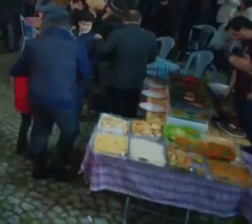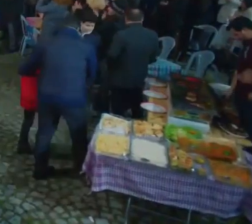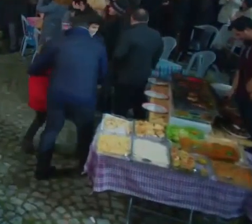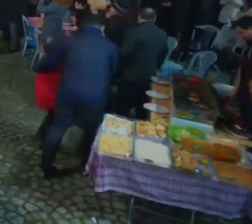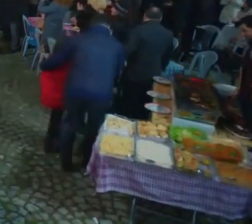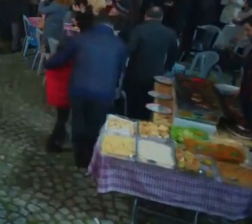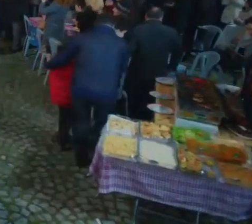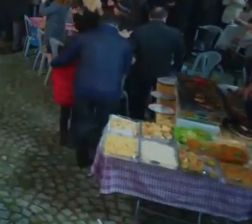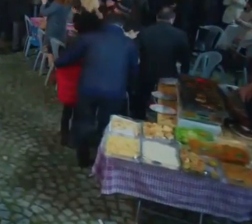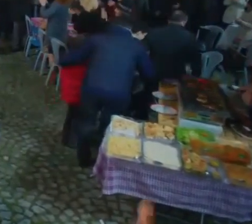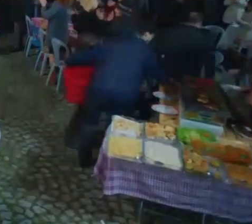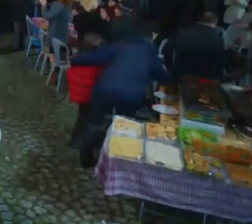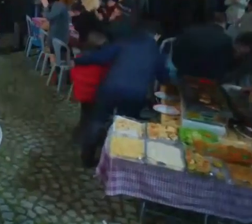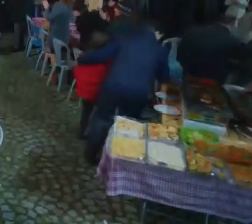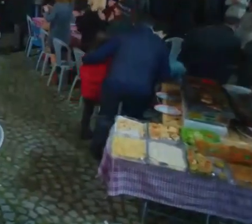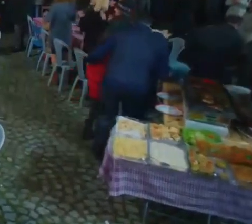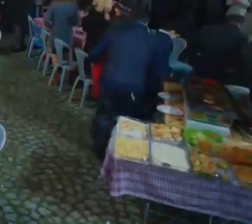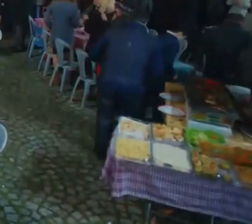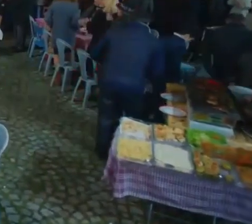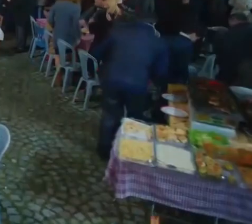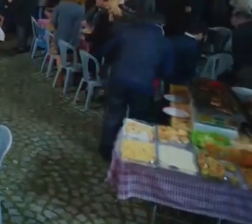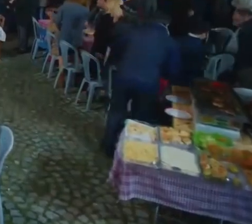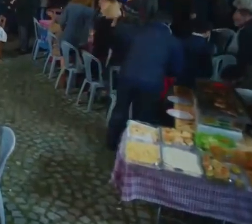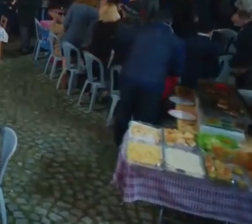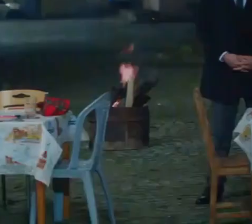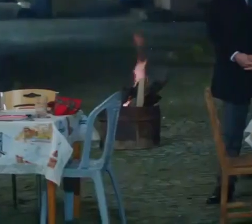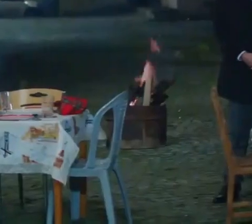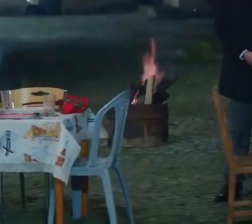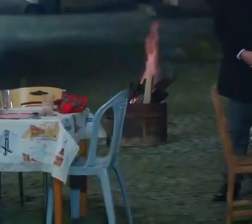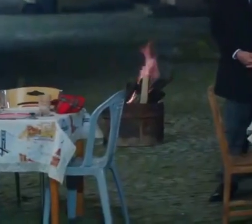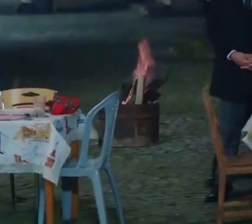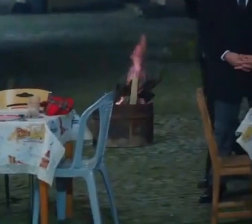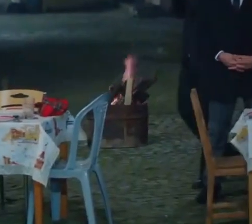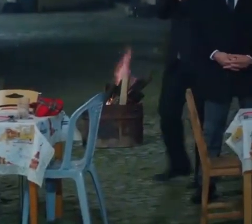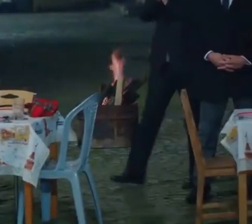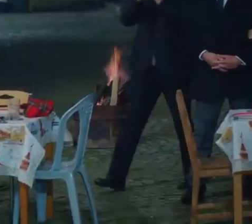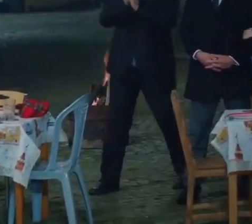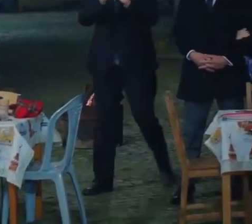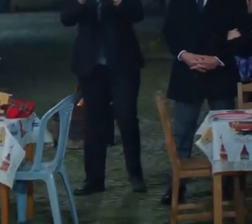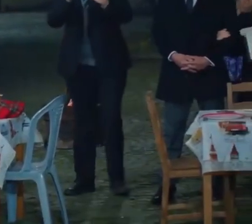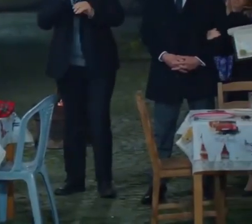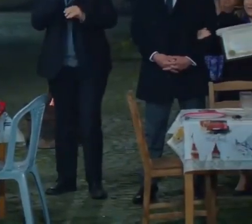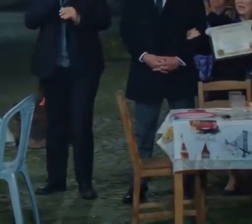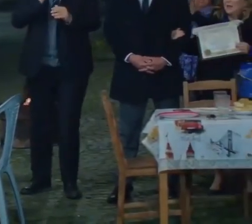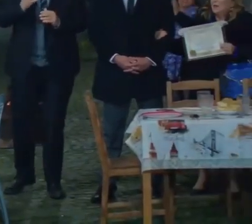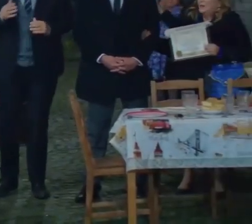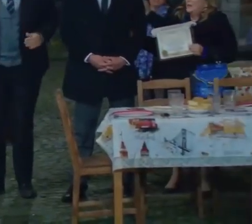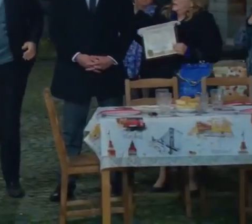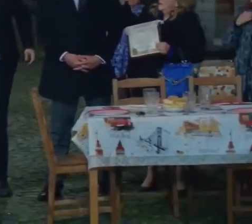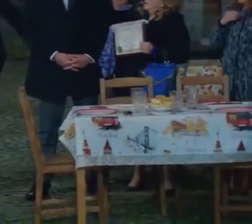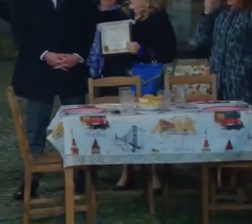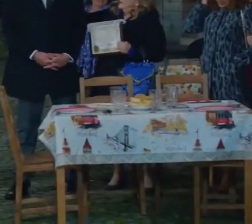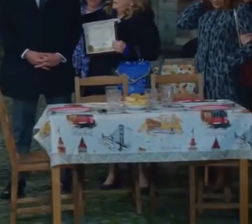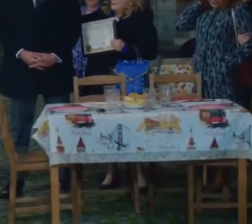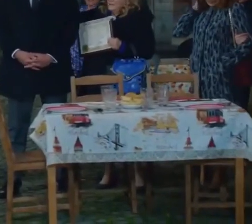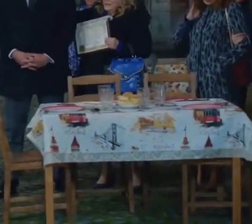yan yoldan kalabalığın arasına girdiler. U şeklinde konumlanmış masaların başında iki masa birbirine mesafeli yan yana konmuş.